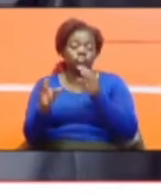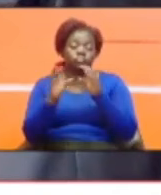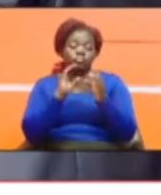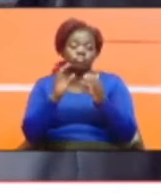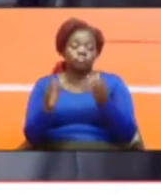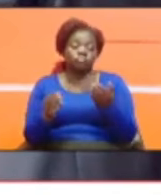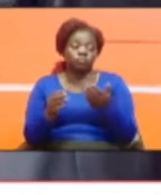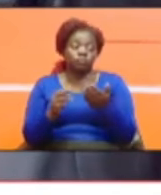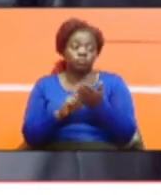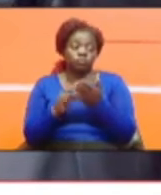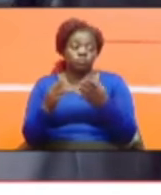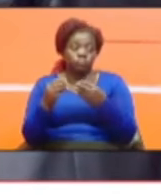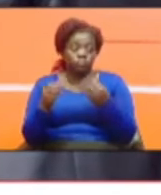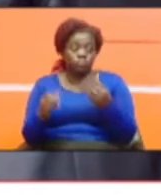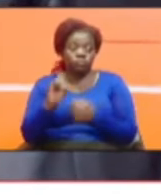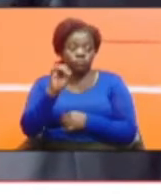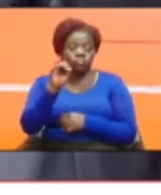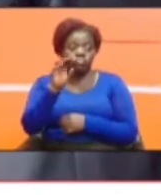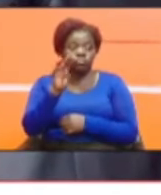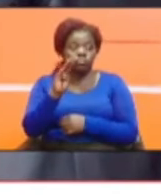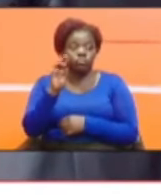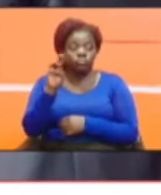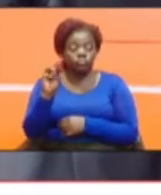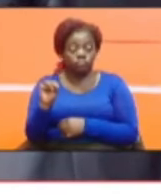a solution called IBM